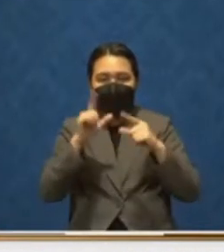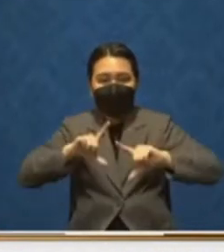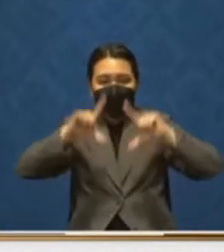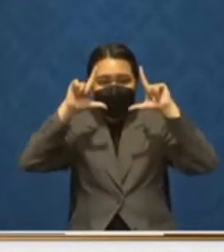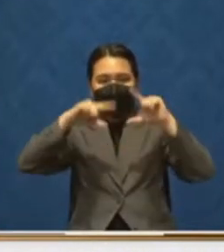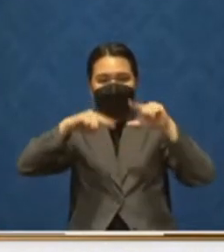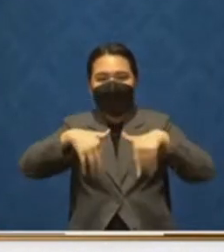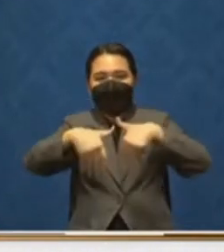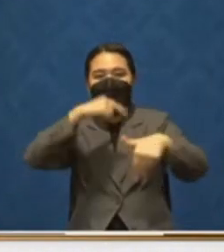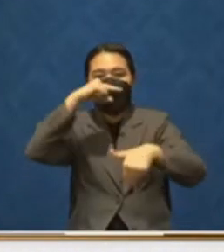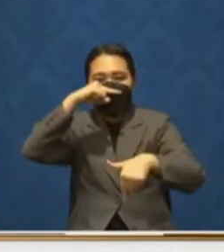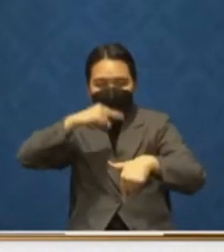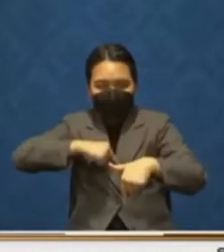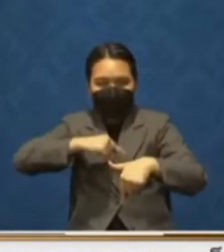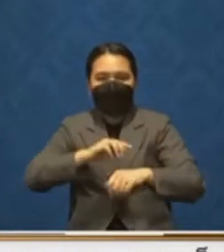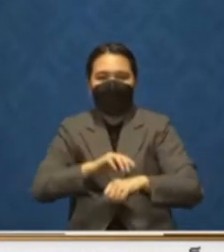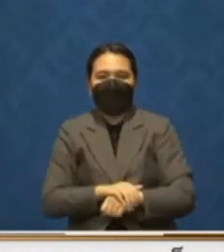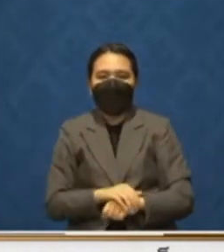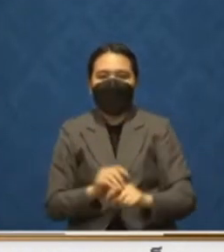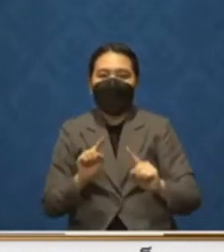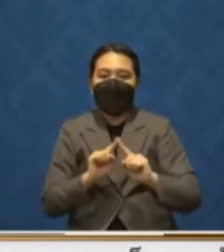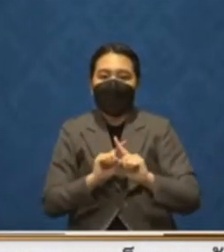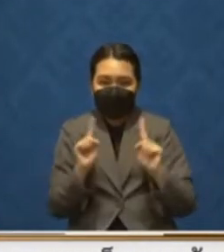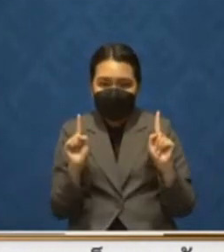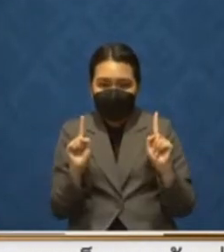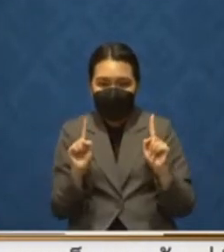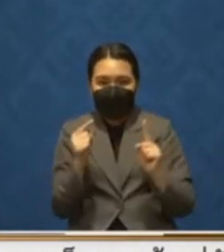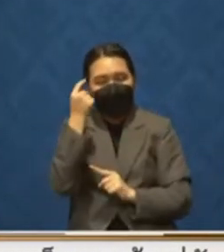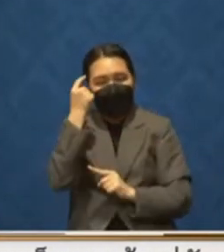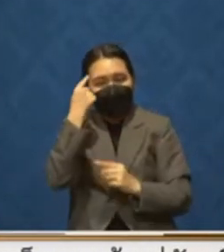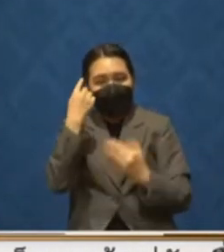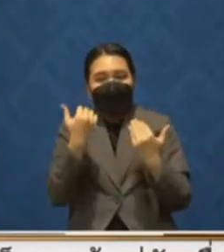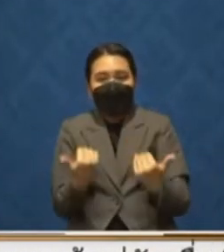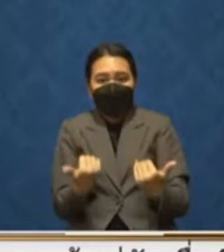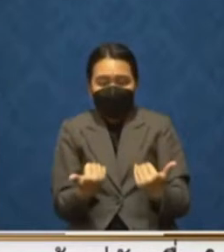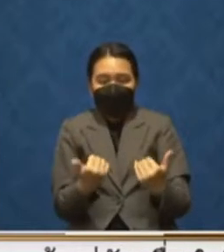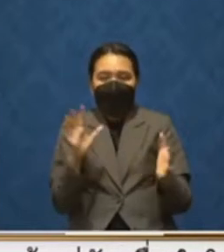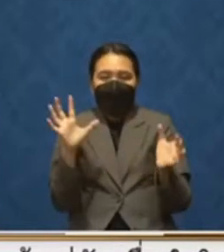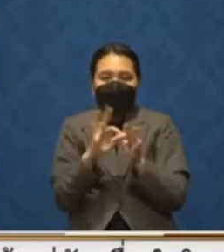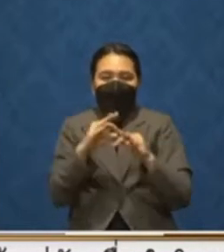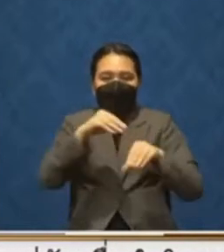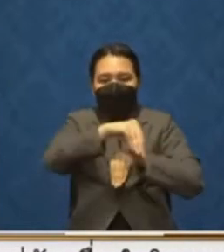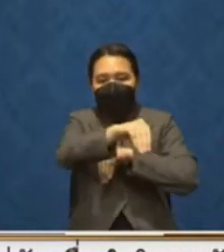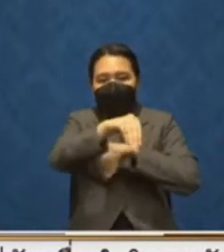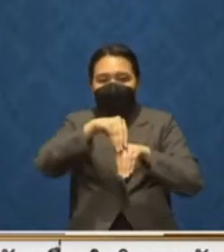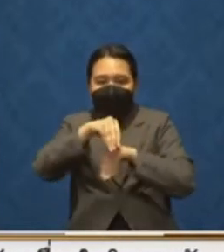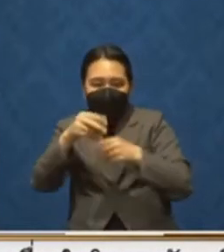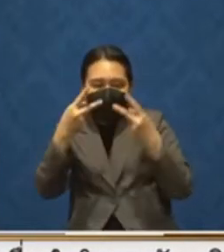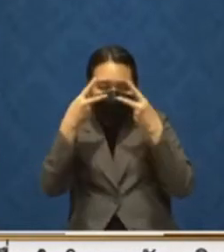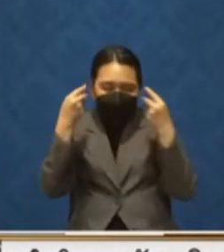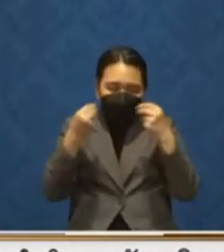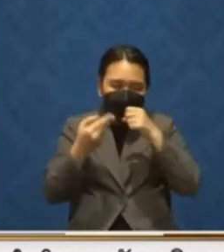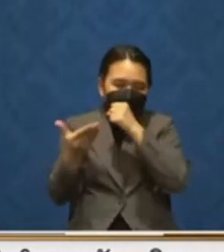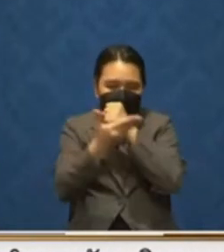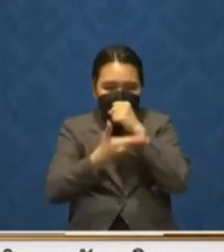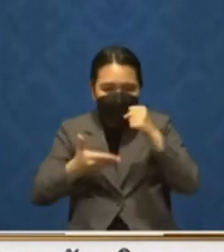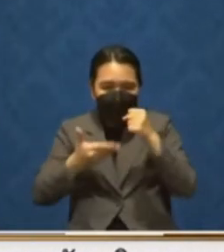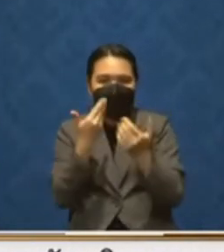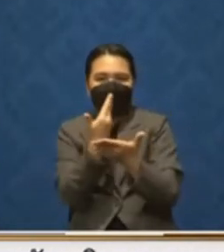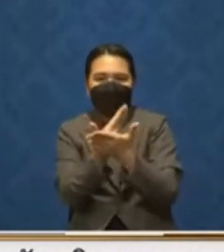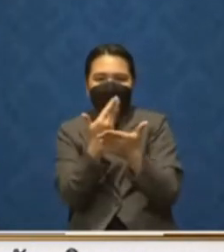แต่ตาชาวโลกเรื่องข้าวมนุษย์แต่ก็น่าจะไปขยายผลไปสู่การทำลายเครือข่ายอัชชะกรรมข้ามชาติยาเสพติดฟอกเงิน